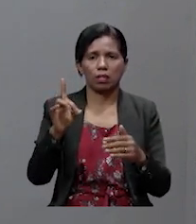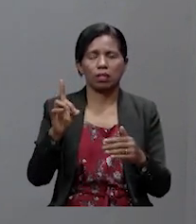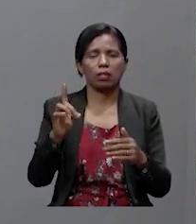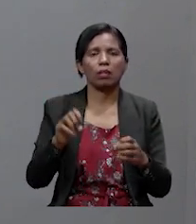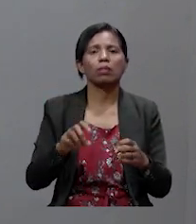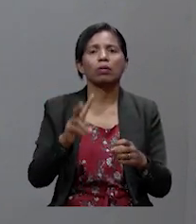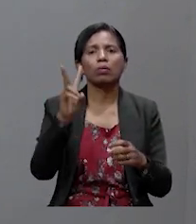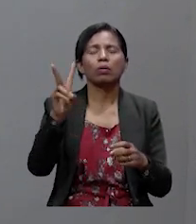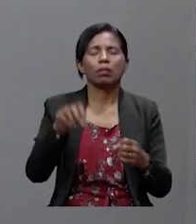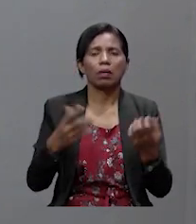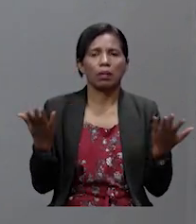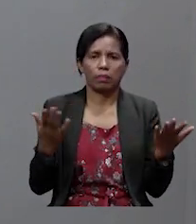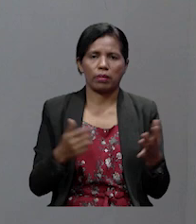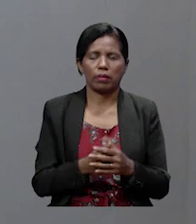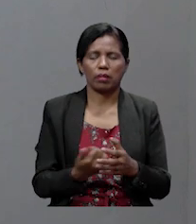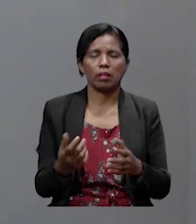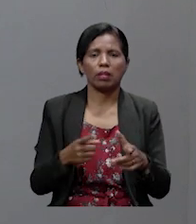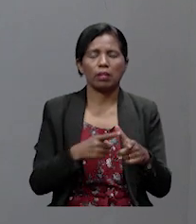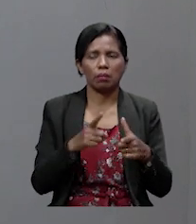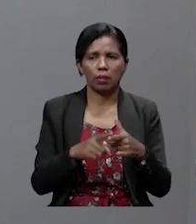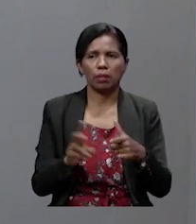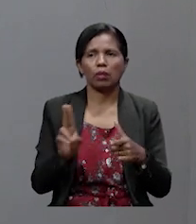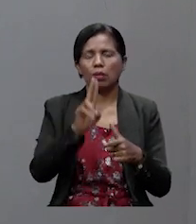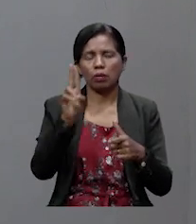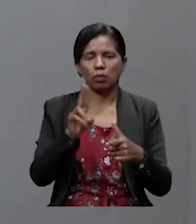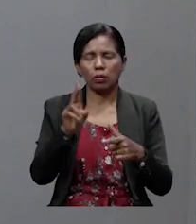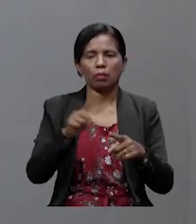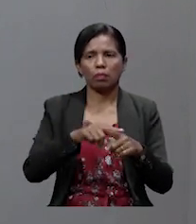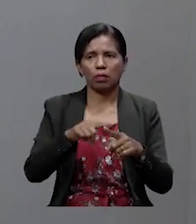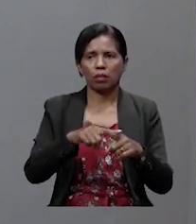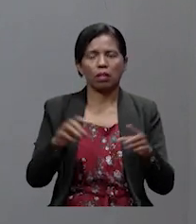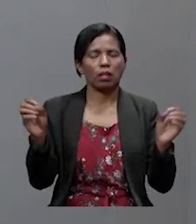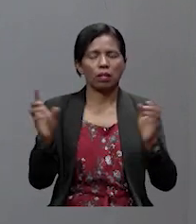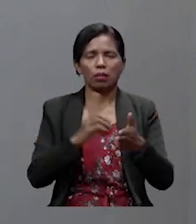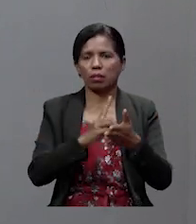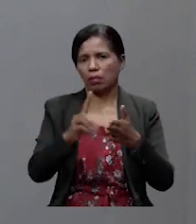I depois sira usa pulsa ne